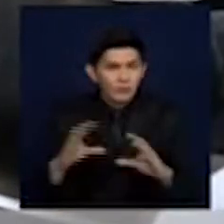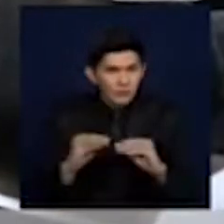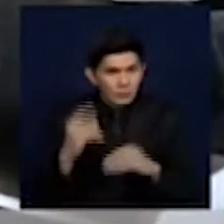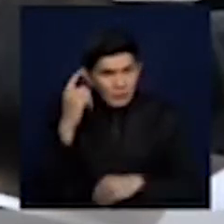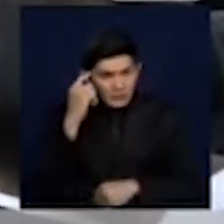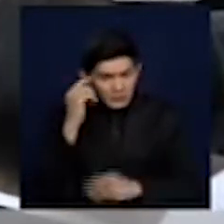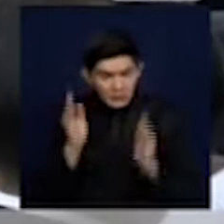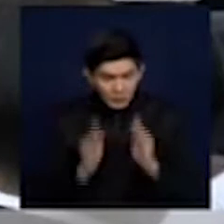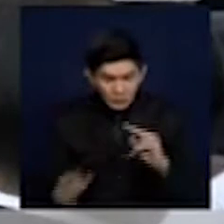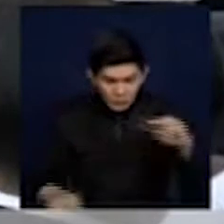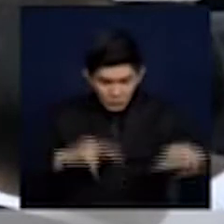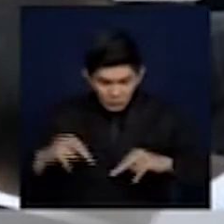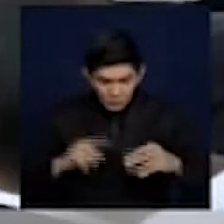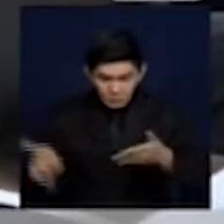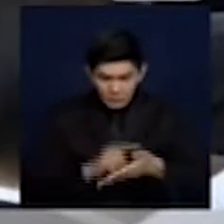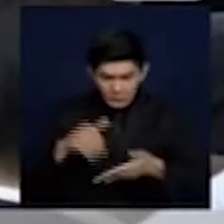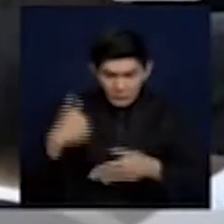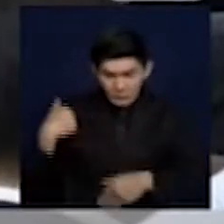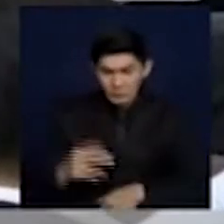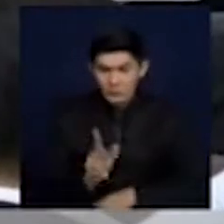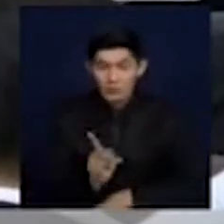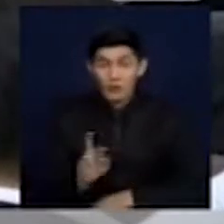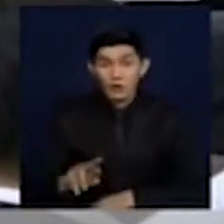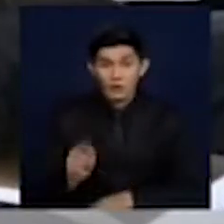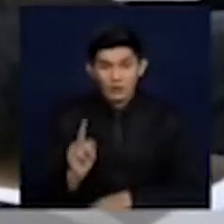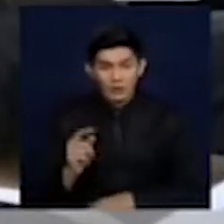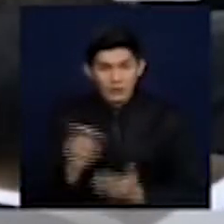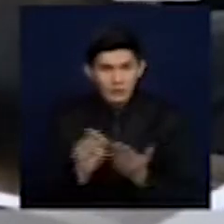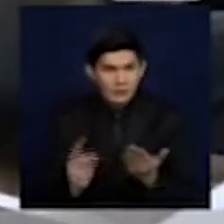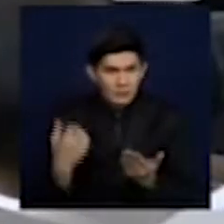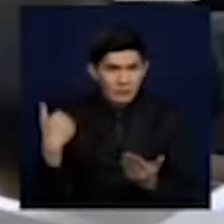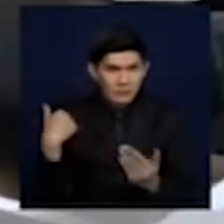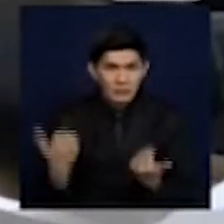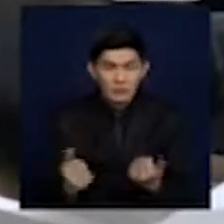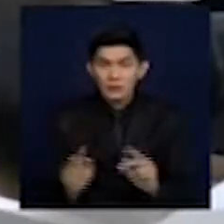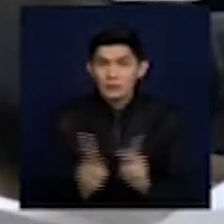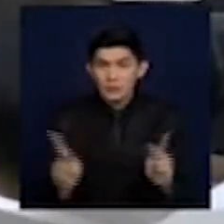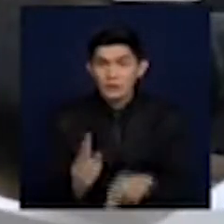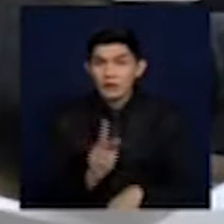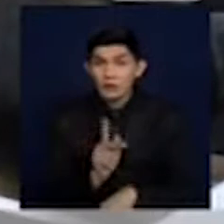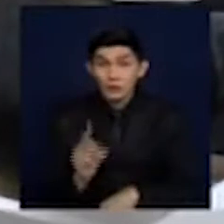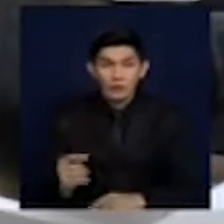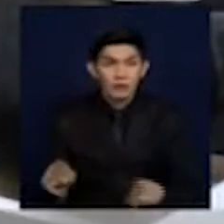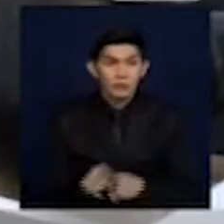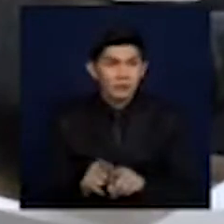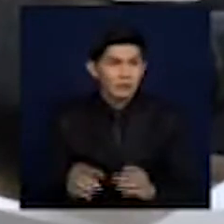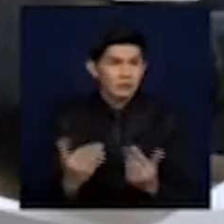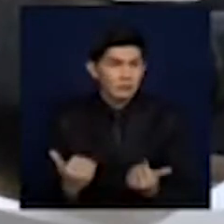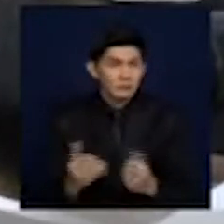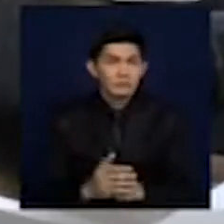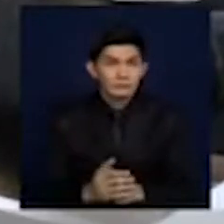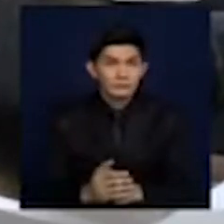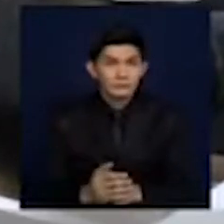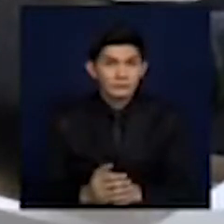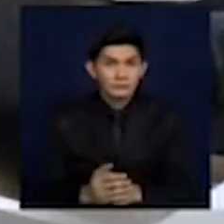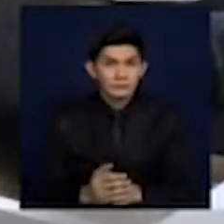จการเลือกตั้งที่กกต.นั้นบัญญัติขึ้นมาใหม่ค่ะเช่นเดียวกับทางคณะกรรมการการเลือกตั้งนะคะนายสมชายศรีสุทธิยากร